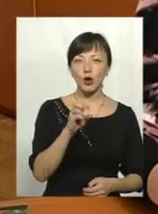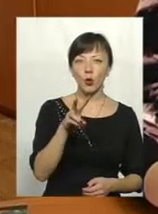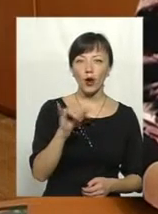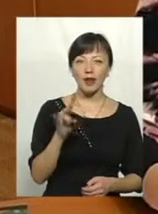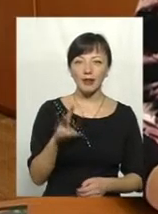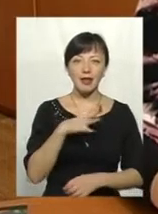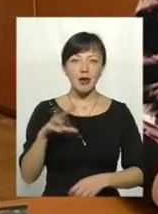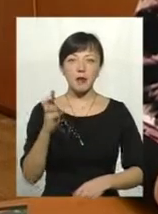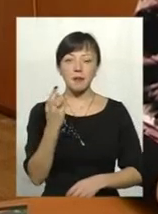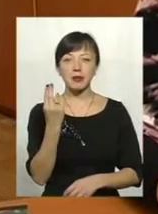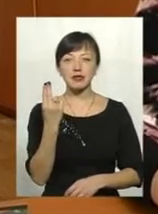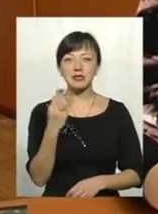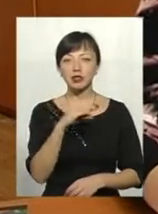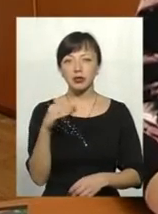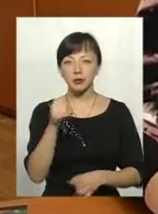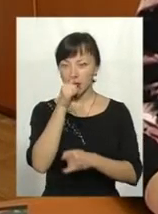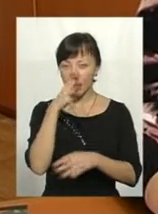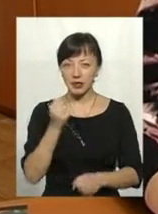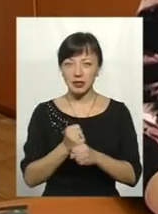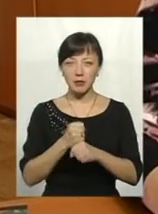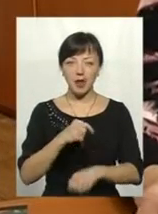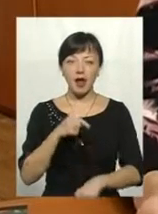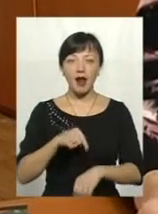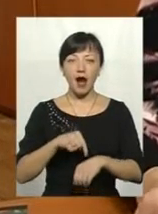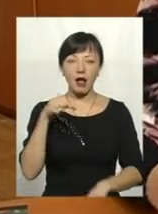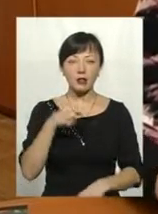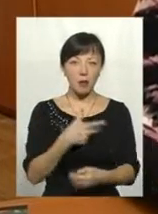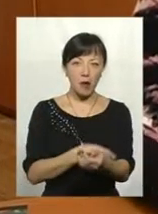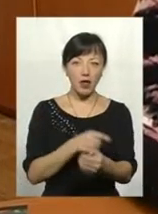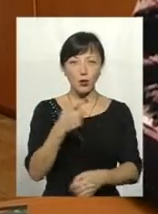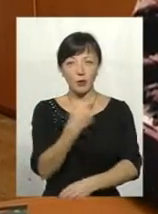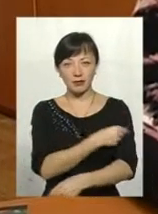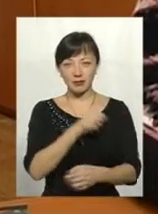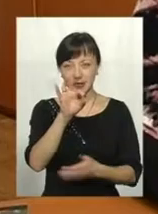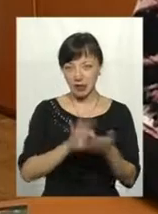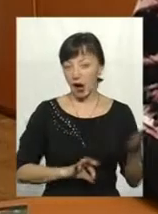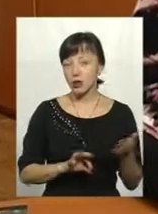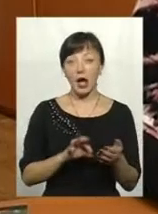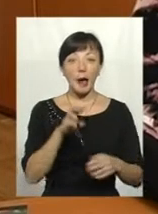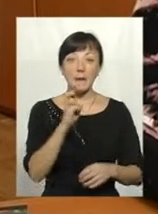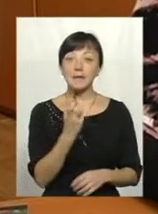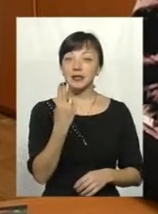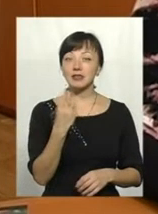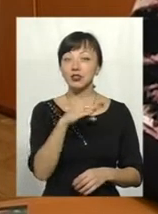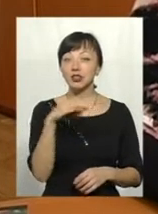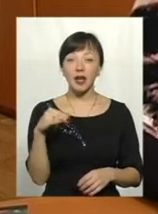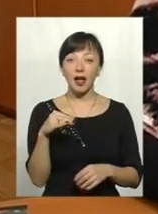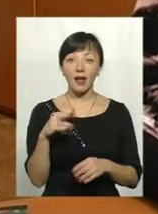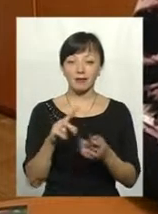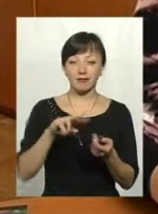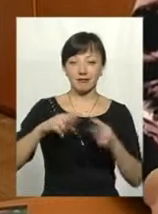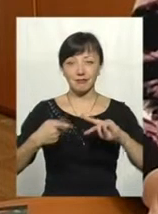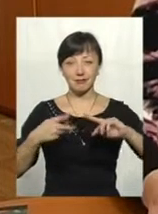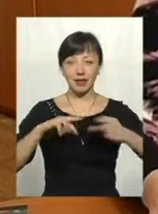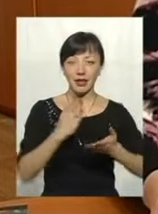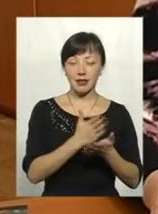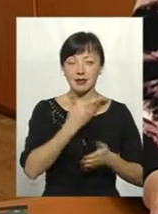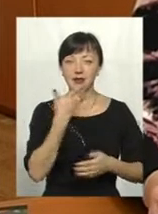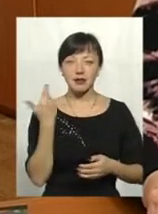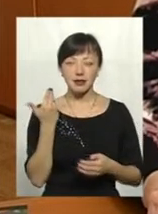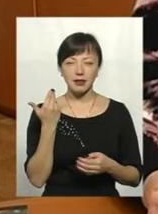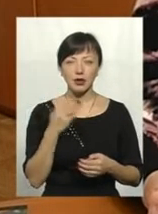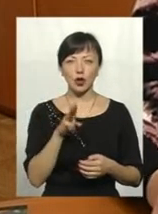могли сделать реакцию Монту и сразу привить ребенка. Теперь, когда у нас было БЦЖ, не во всех районах был туберкулин, что тоже